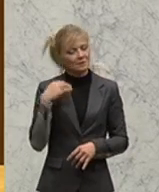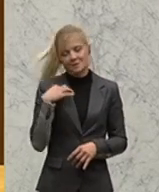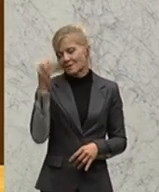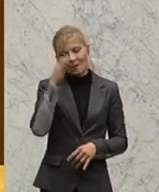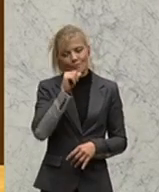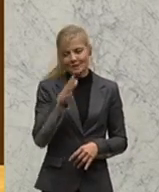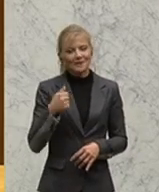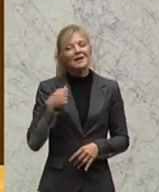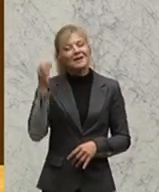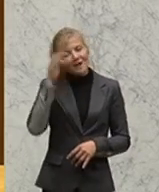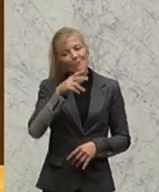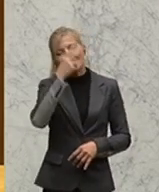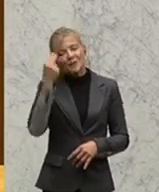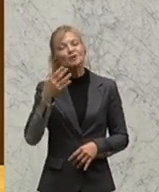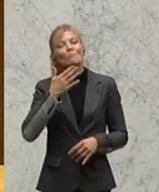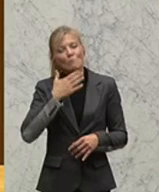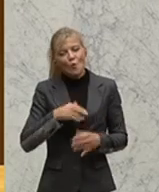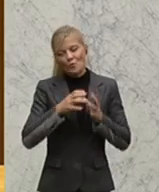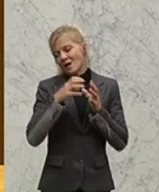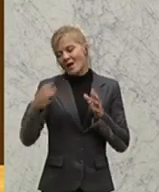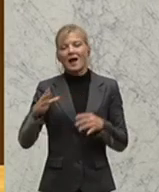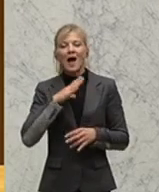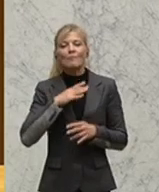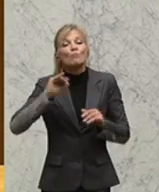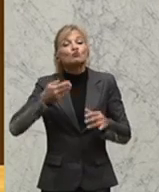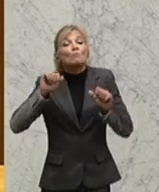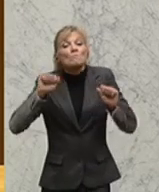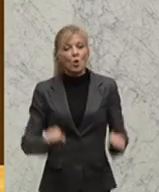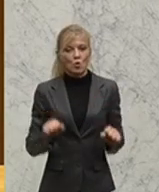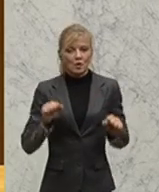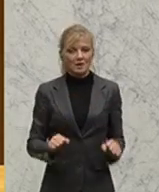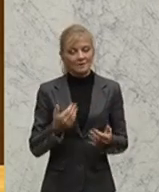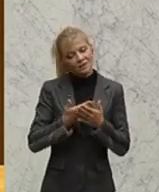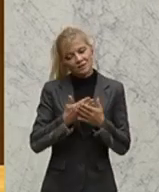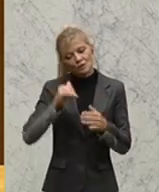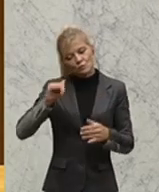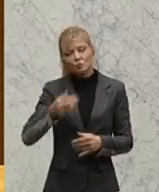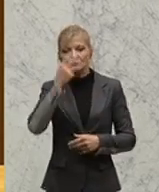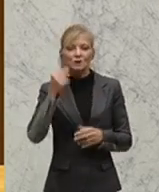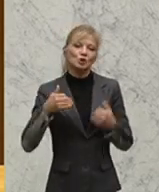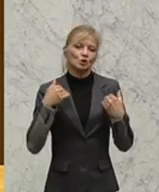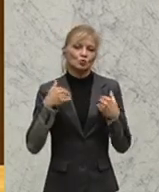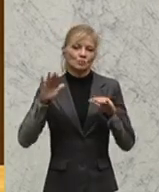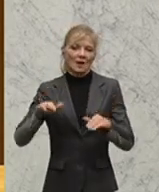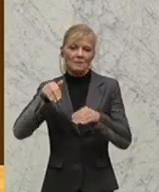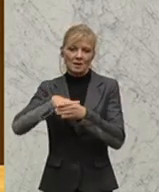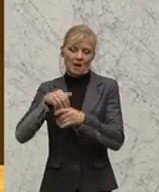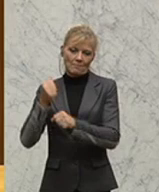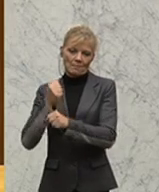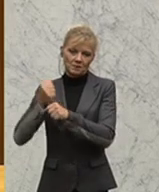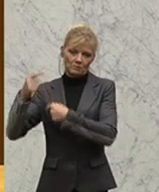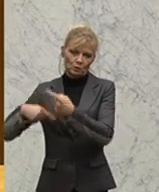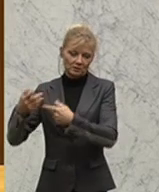einen Beitrag leisten können, aber es muss ihm auch möglich gemacht werden. Und deswegen muss man Menschen auch gesund im Arbeitsprozess halten.